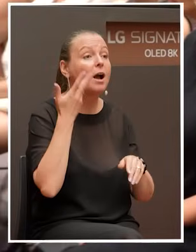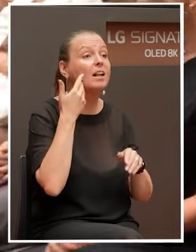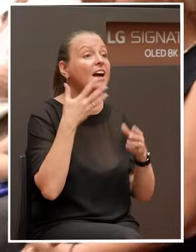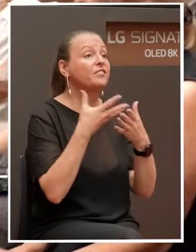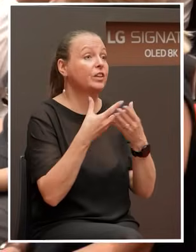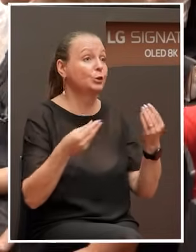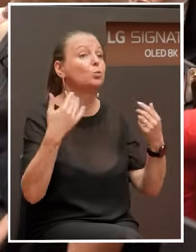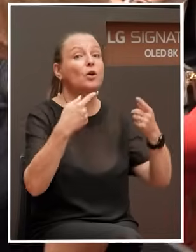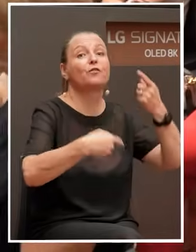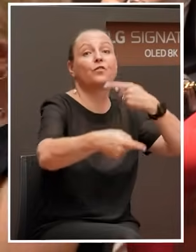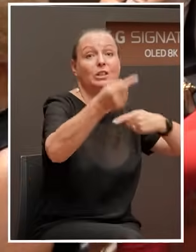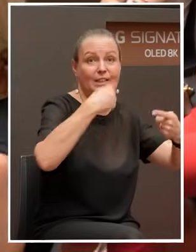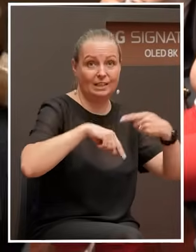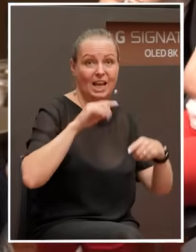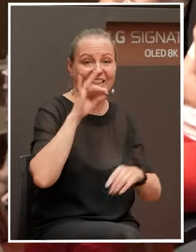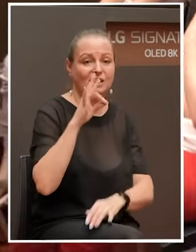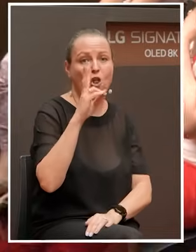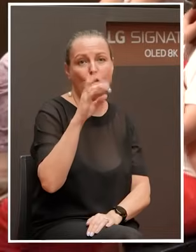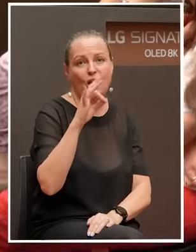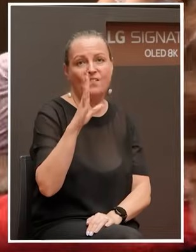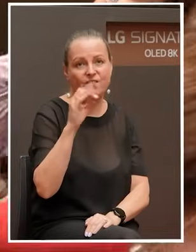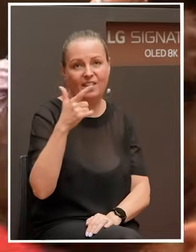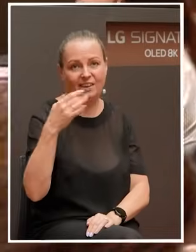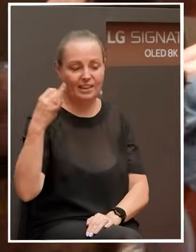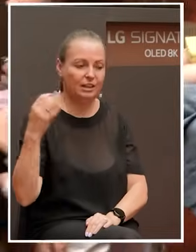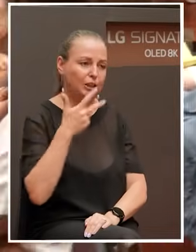он возвращается из Норвегии, 3 или 4 апреля,